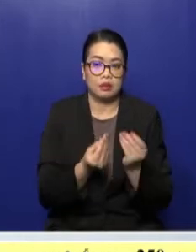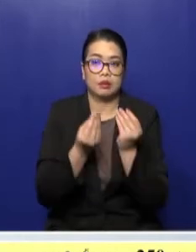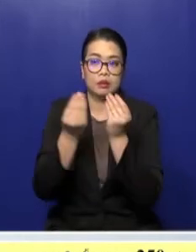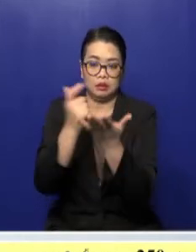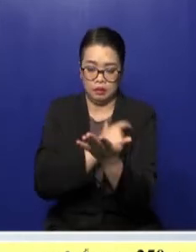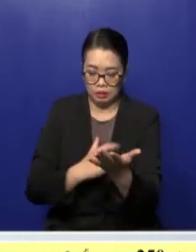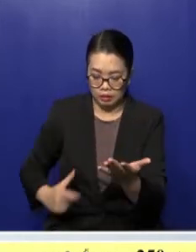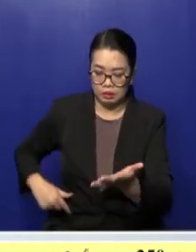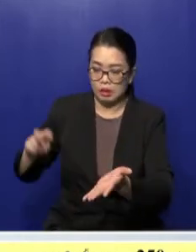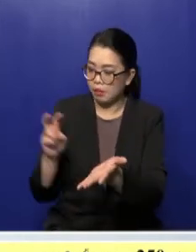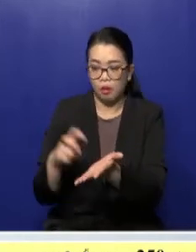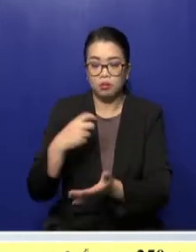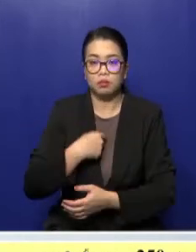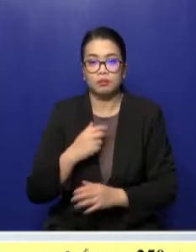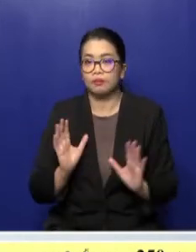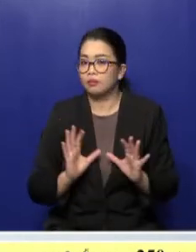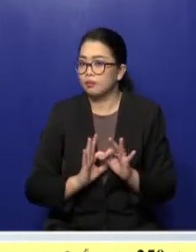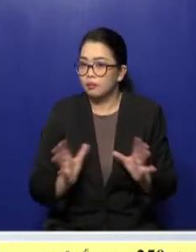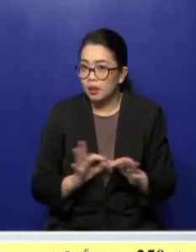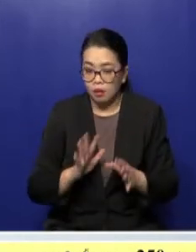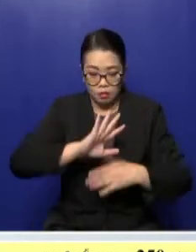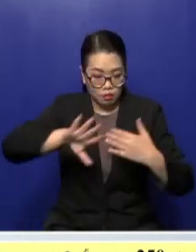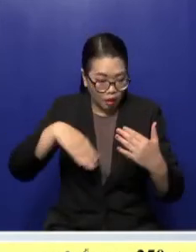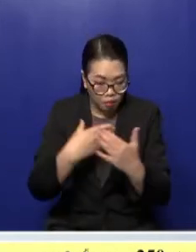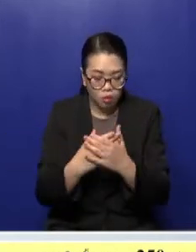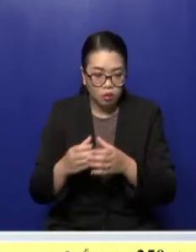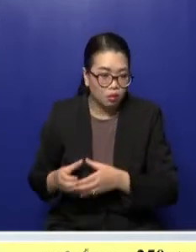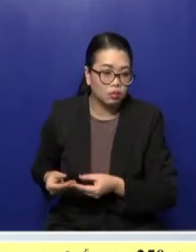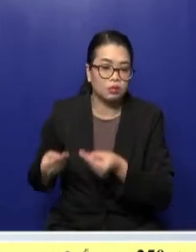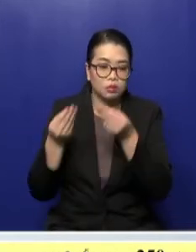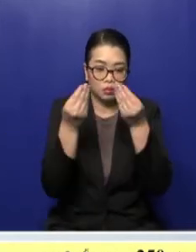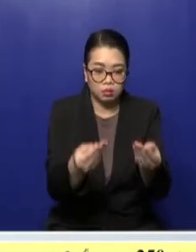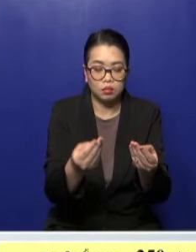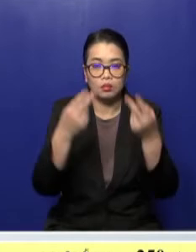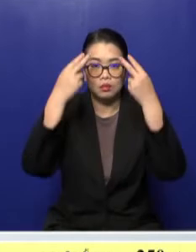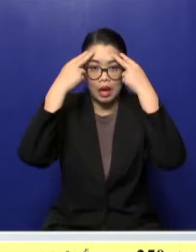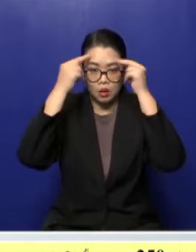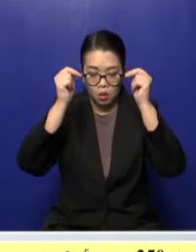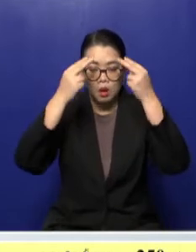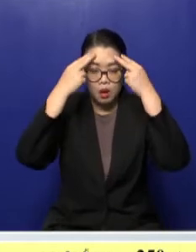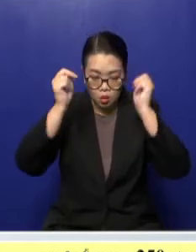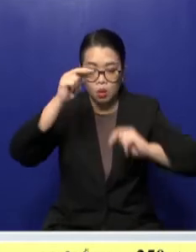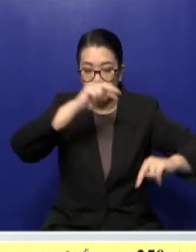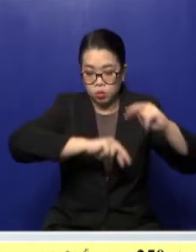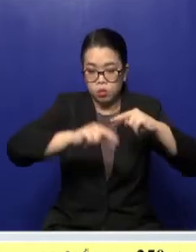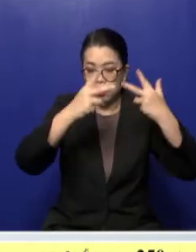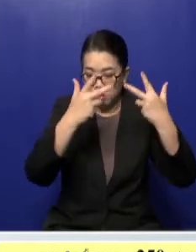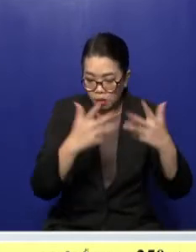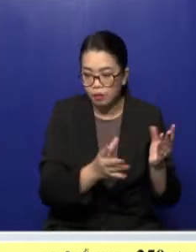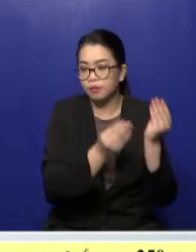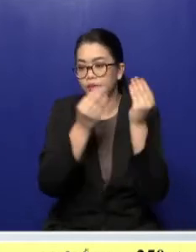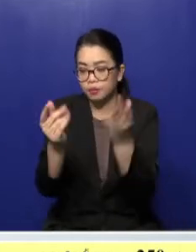เรื่องกสทช.เนี่ยทั้งเสียงต้องส่งไปที่แป้นนายกรัฐมนตรีครับต่อไปนี้มีอะไรเลยนะครับ